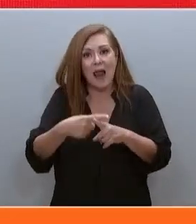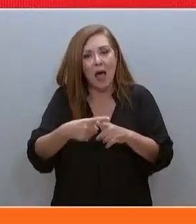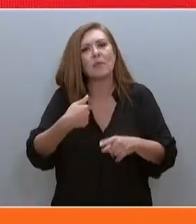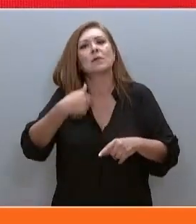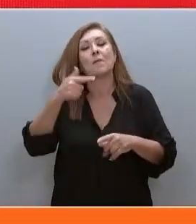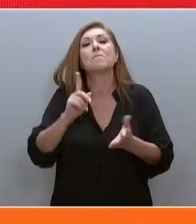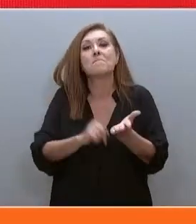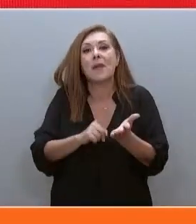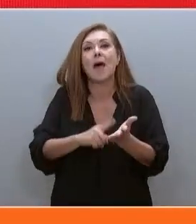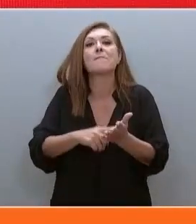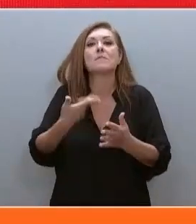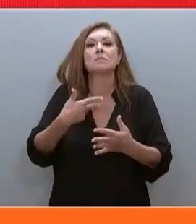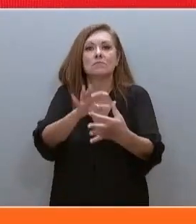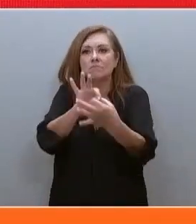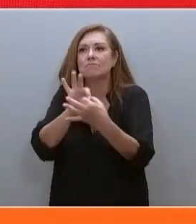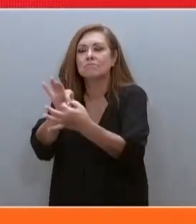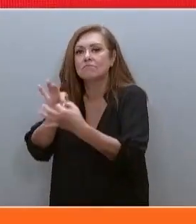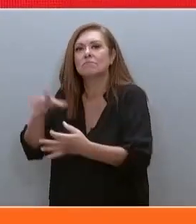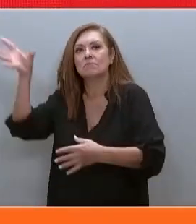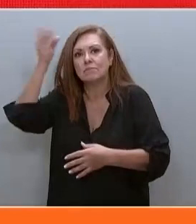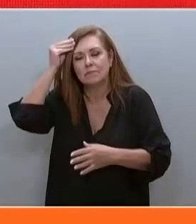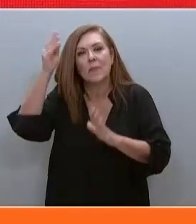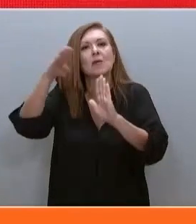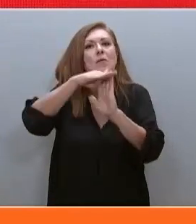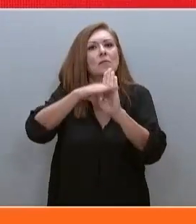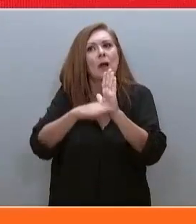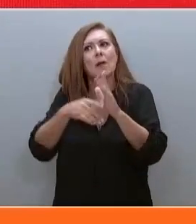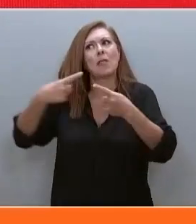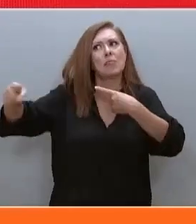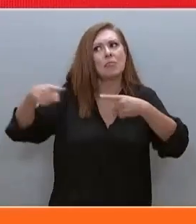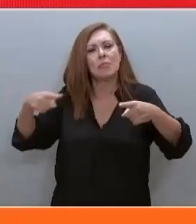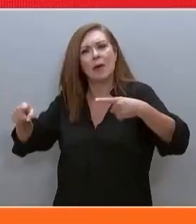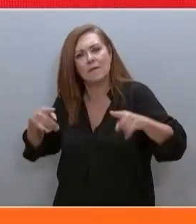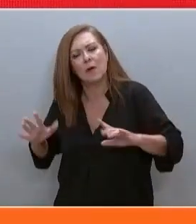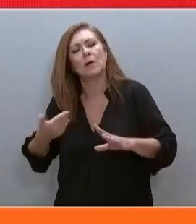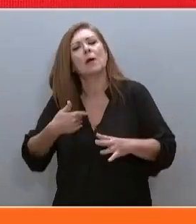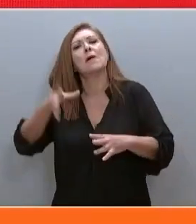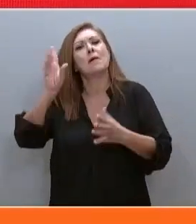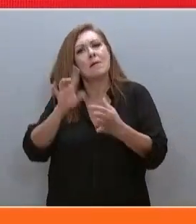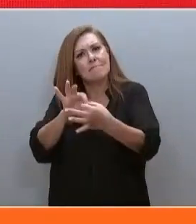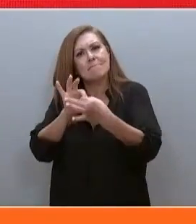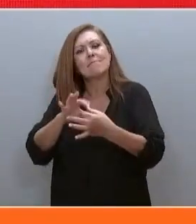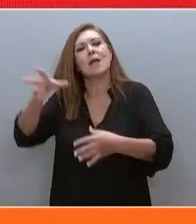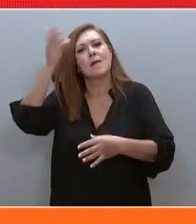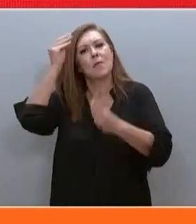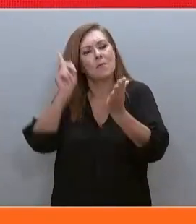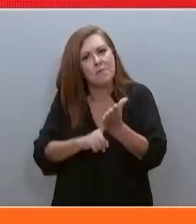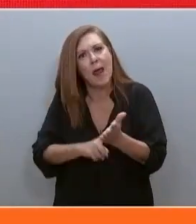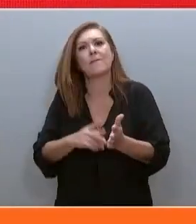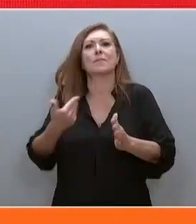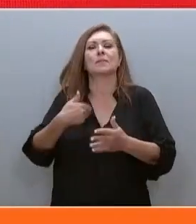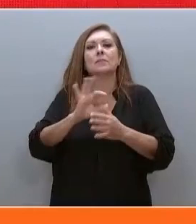να συνεργαζόμαστε με βάση προγραμματικές συγκλήσεις. Και να έχουμε κυβερνήσεις οι οποίες θα έχουν μια πολύ πλατιά